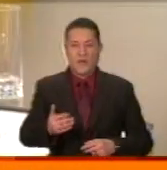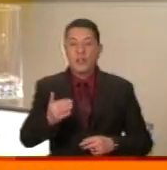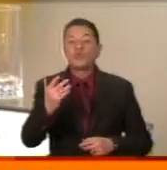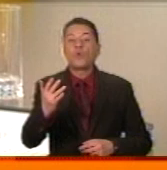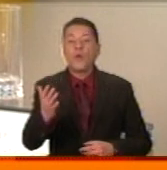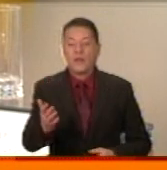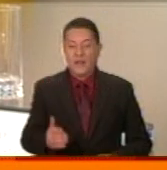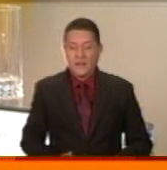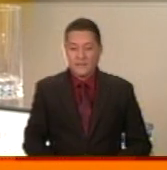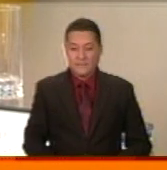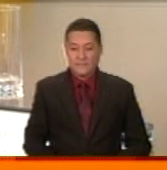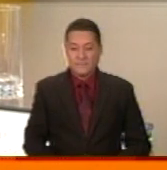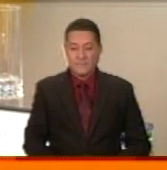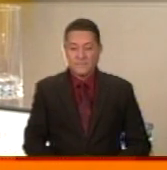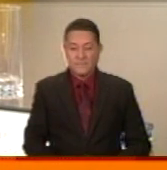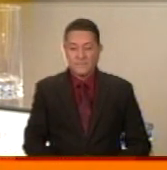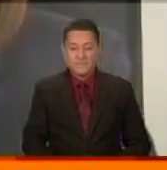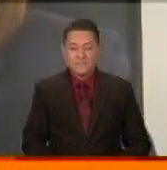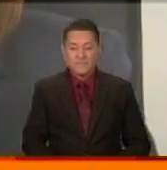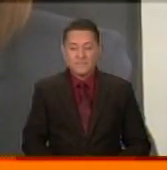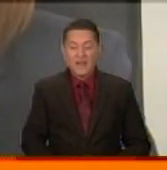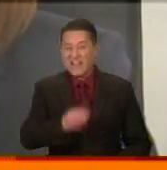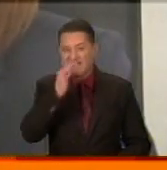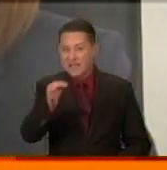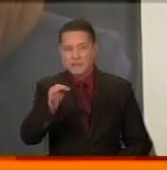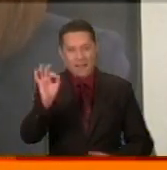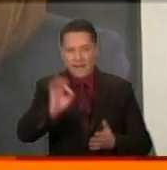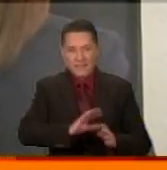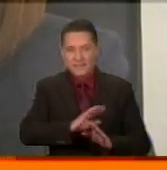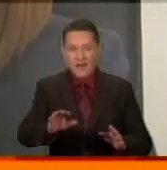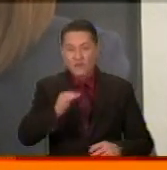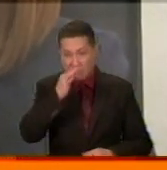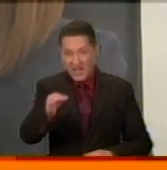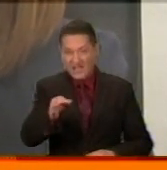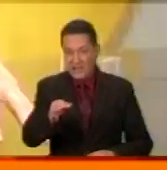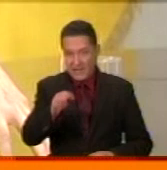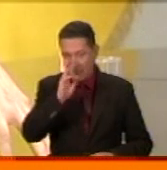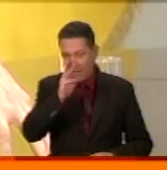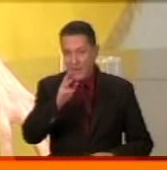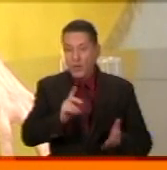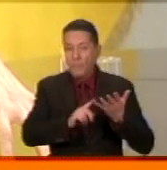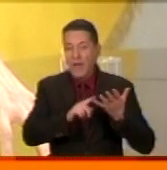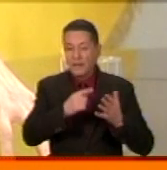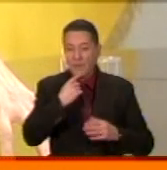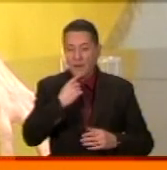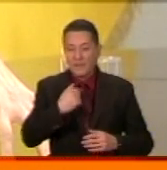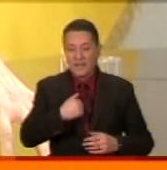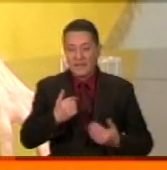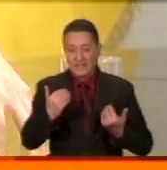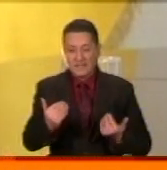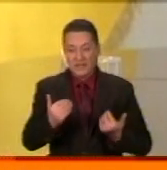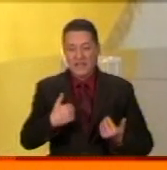головний коп? Відповідь дає не одразу. Ви назовете зарплату? П'ята попытка у мене спросити. Зараз я